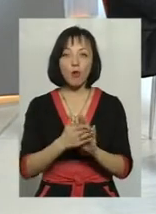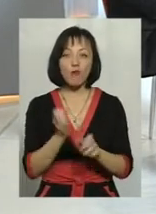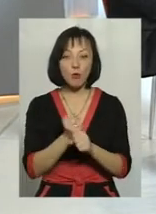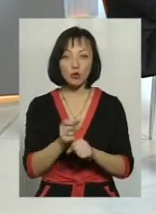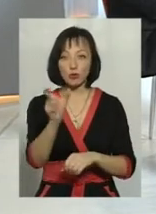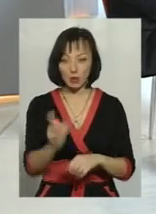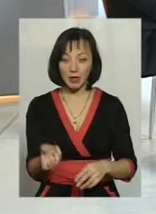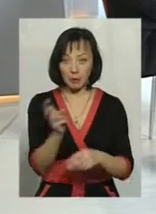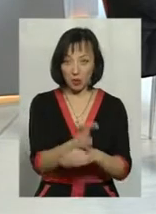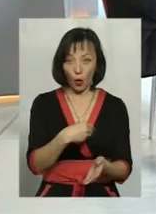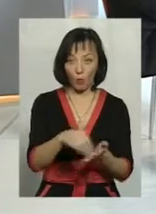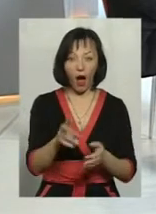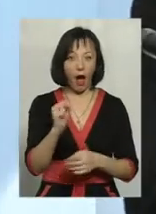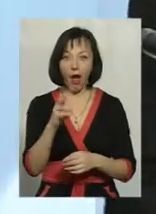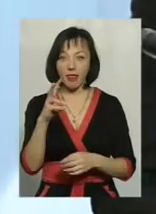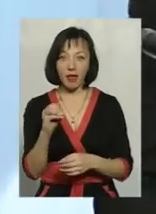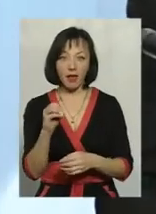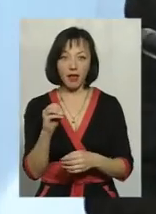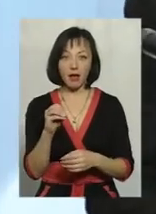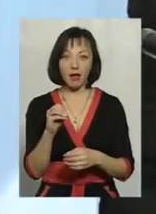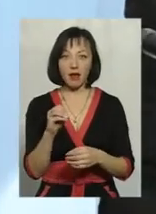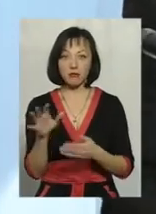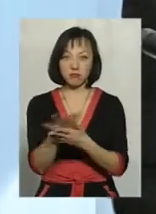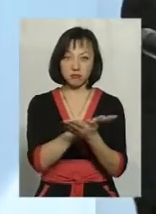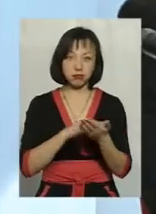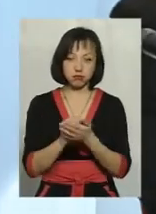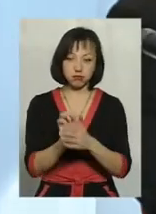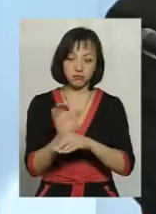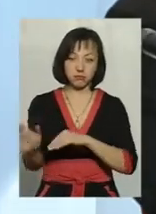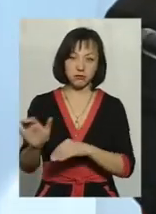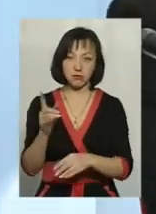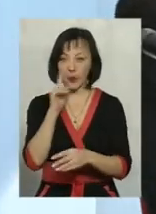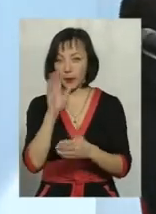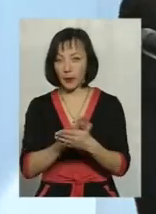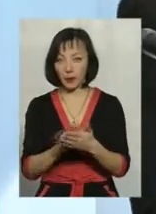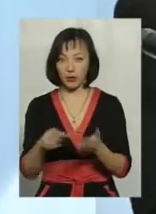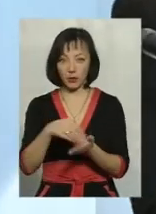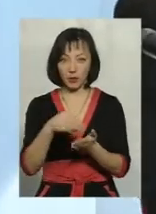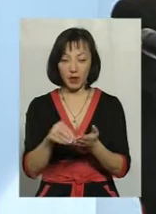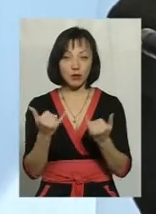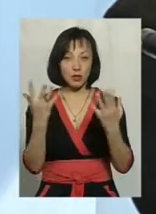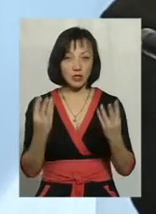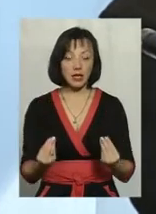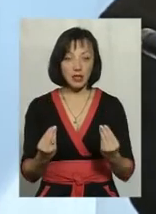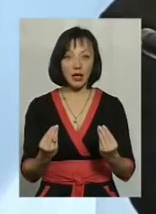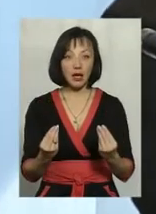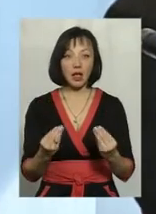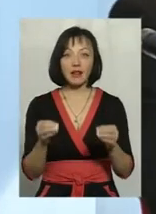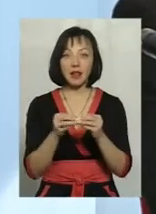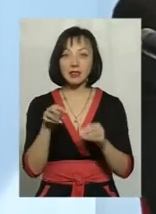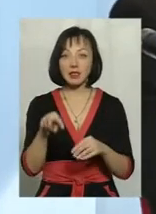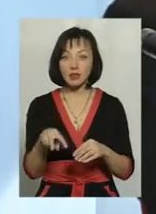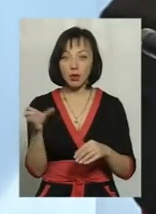все ж таки йшла туди, а не хитнути всю цю масу в тіньовий сектор. На сьогоднішній день 10 літрів горілки можна купити